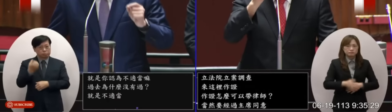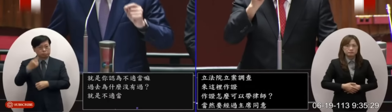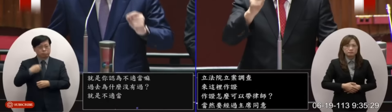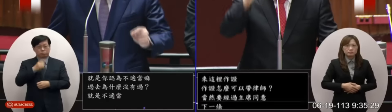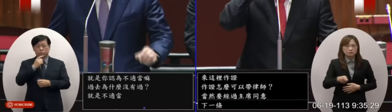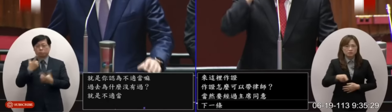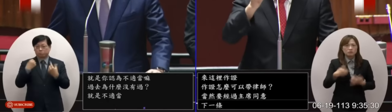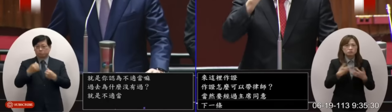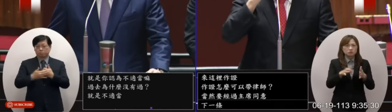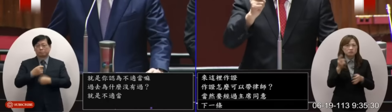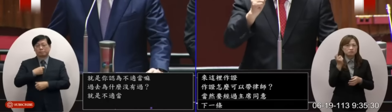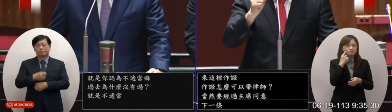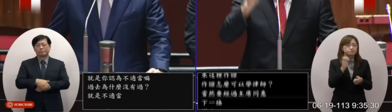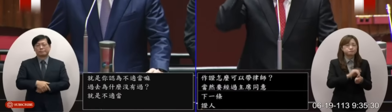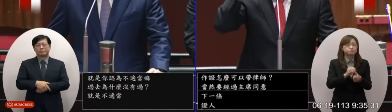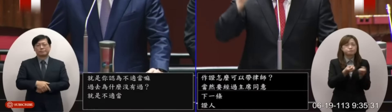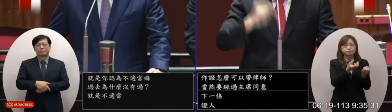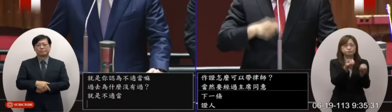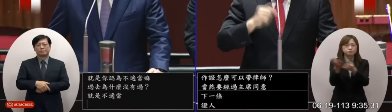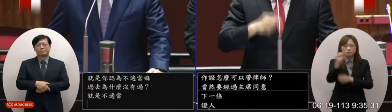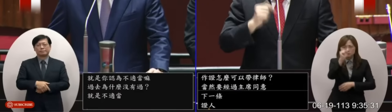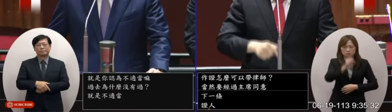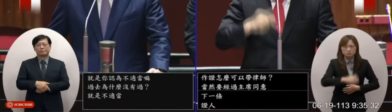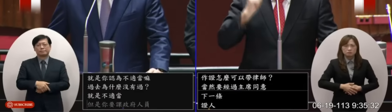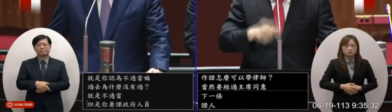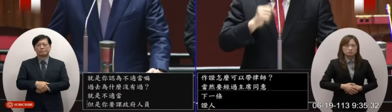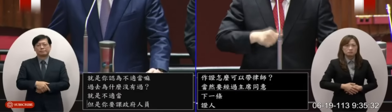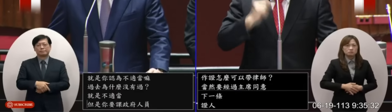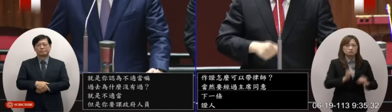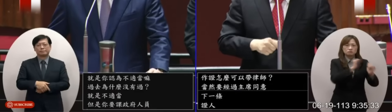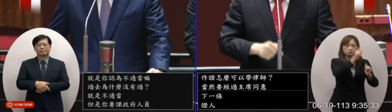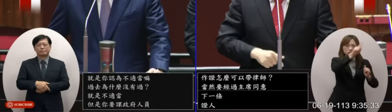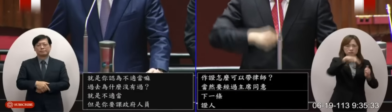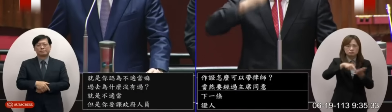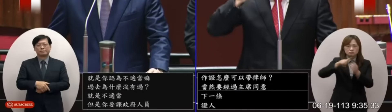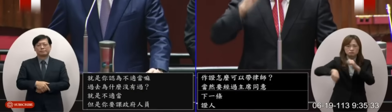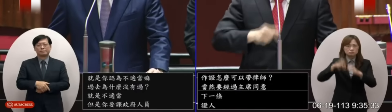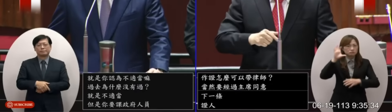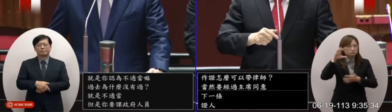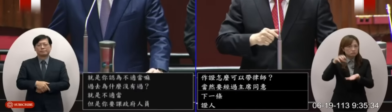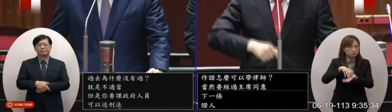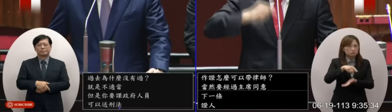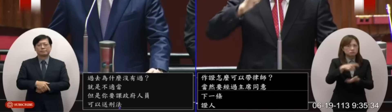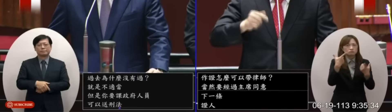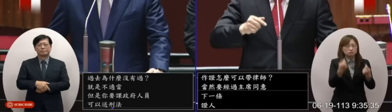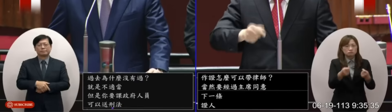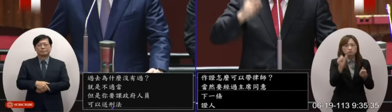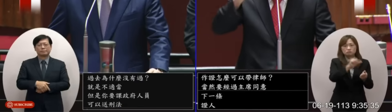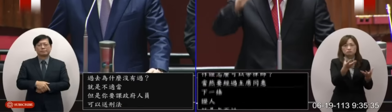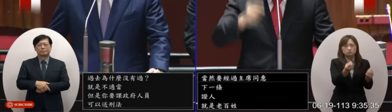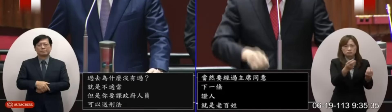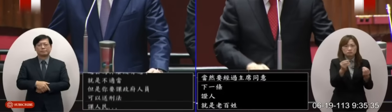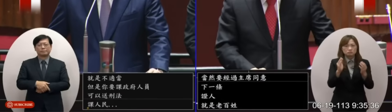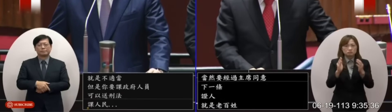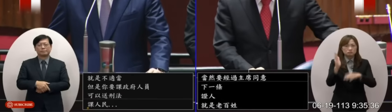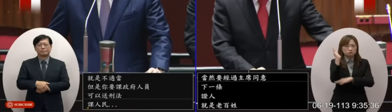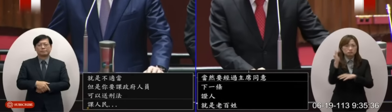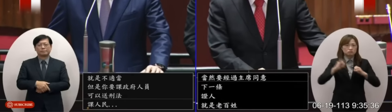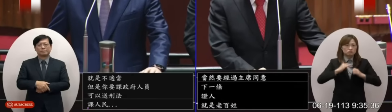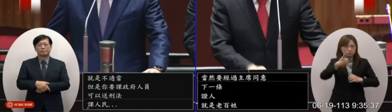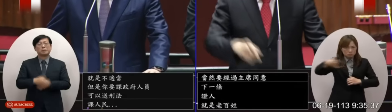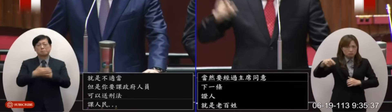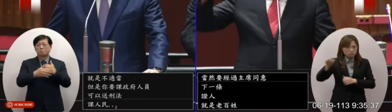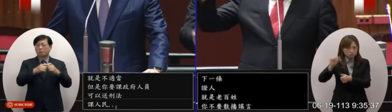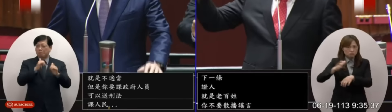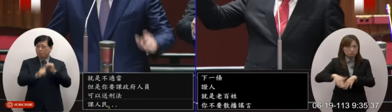散 播 谣言。百姓到立法院的听证会，他是没有刑责，只有政府官员有刑责。 为保